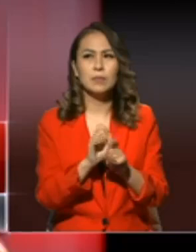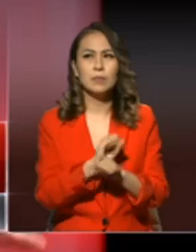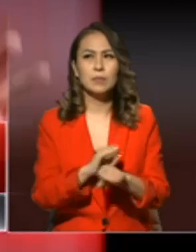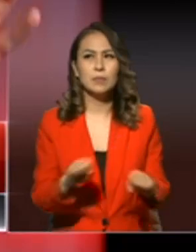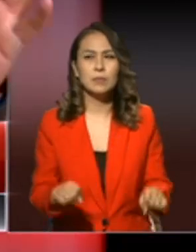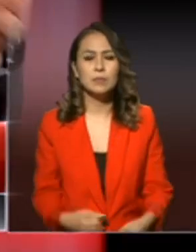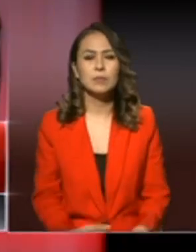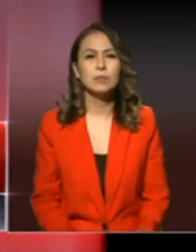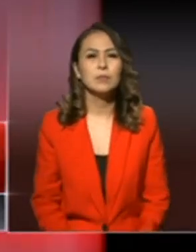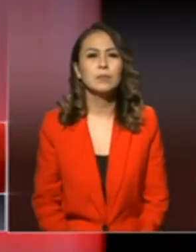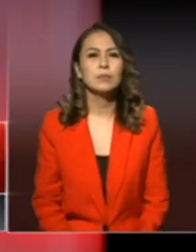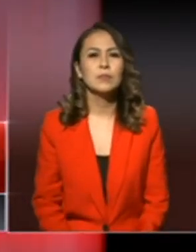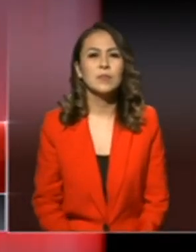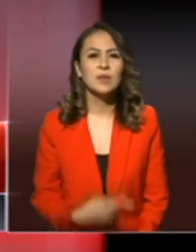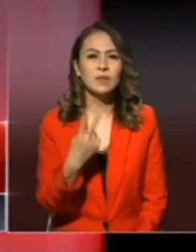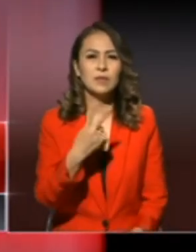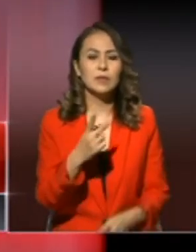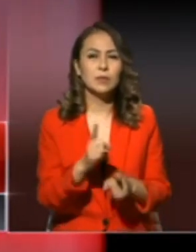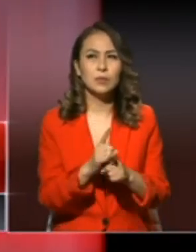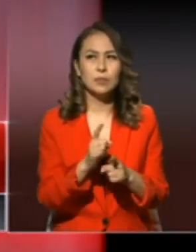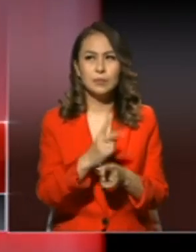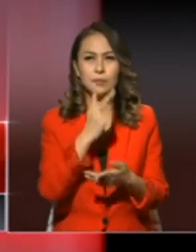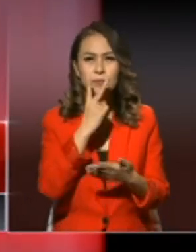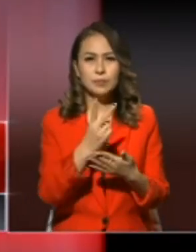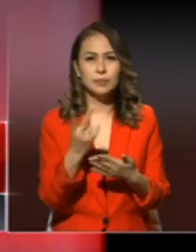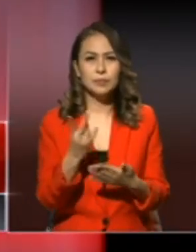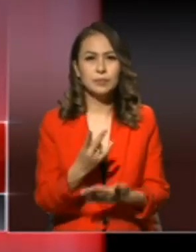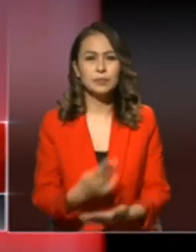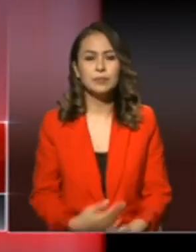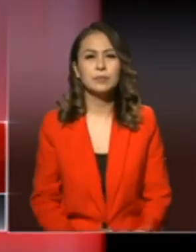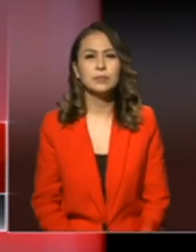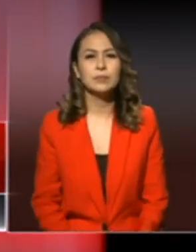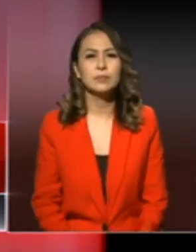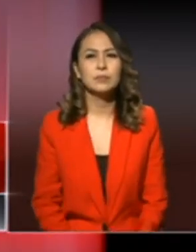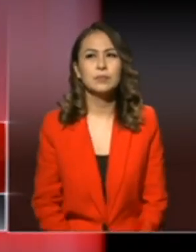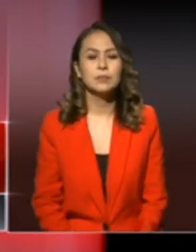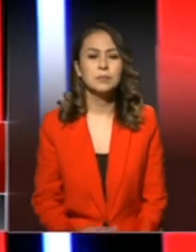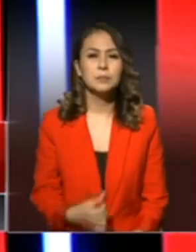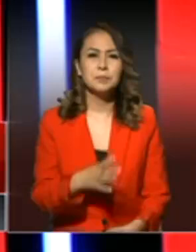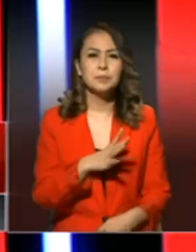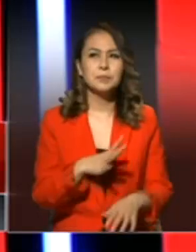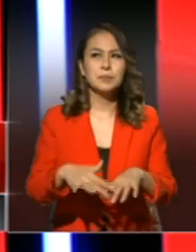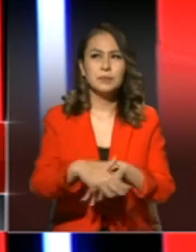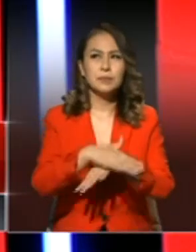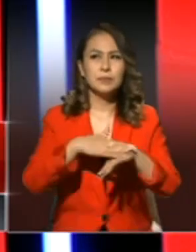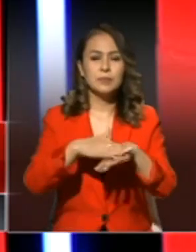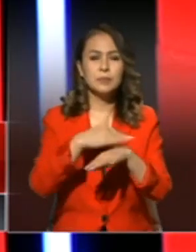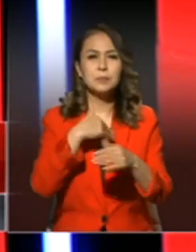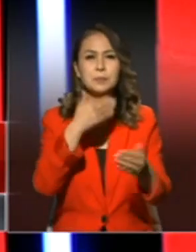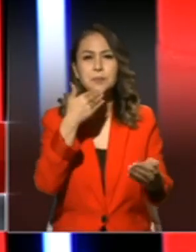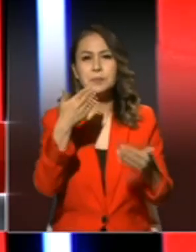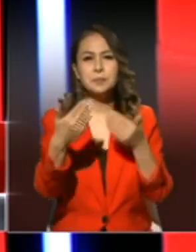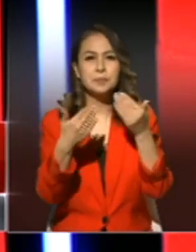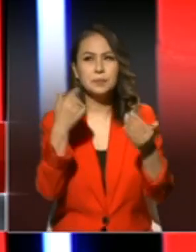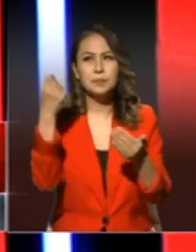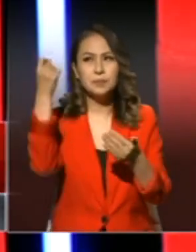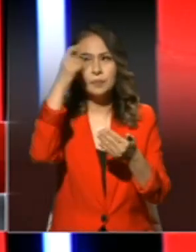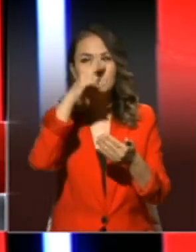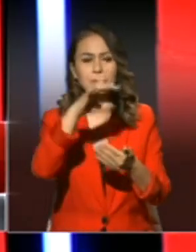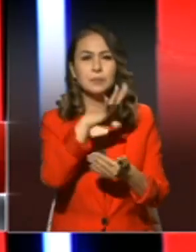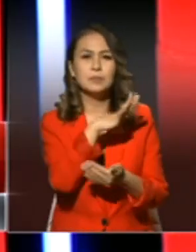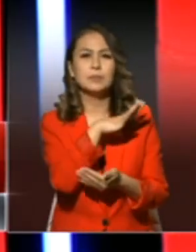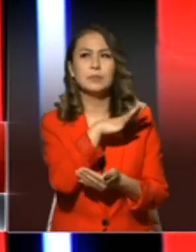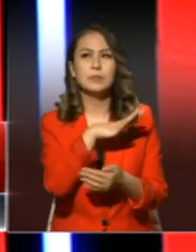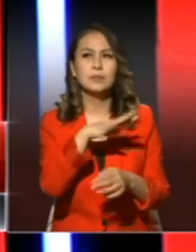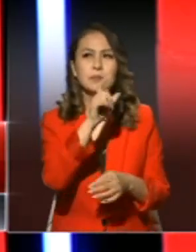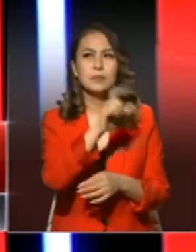Бұлай қарағанда екінші жағында қарау керек адамдарға. Біз осы халықтың пікірін білген едік, жаңа айтып отырсыз ғой, осы халықтың көзқарасын өзгерту керек деп, бірақ ел